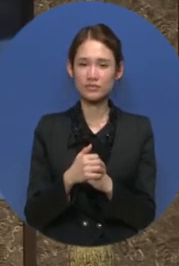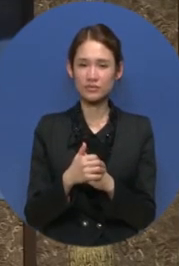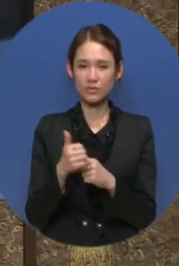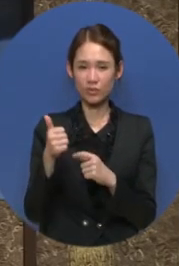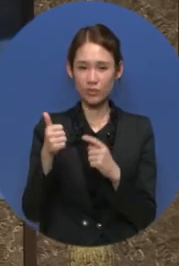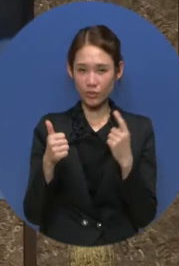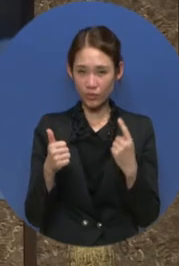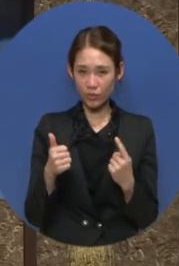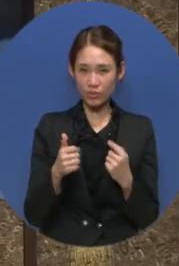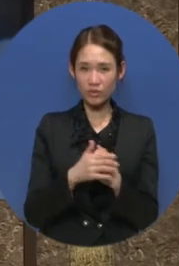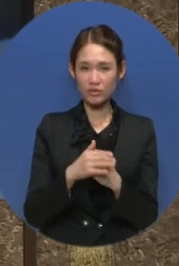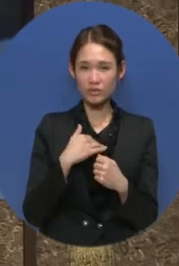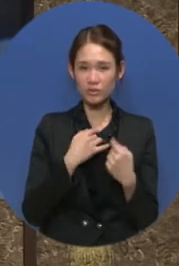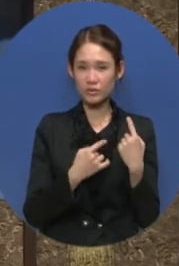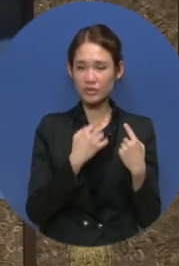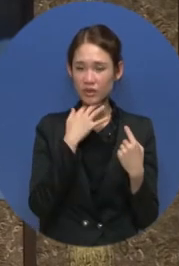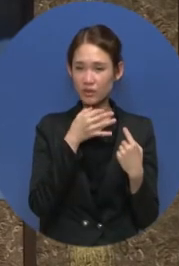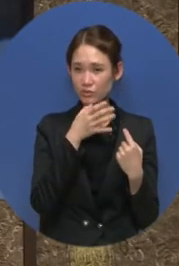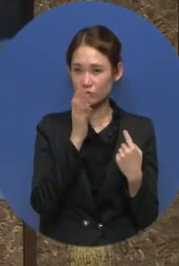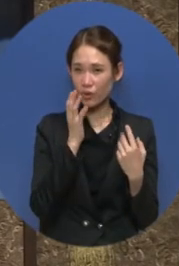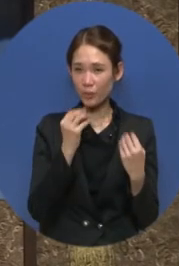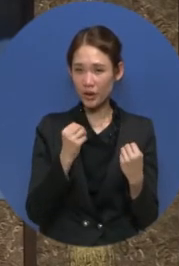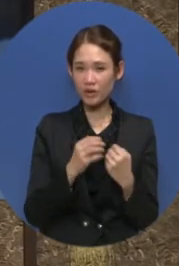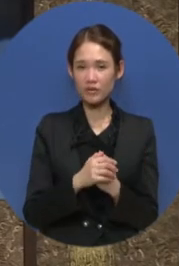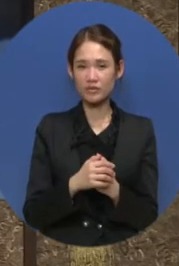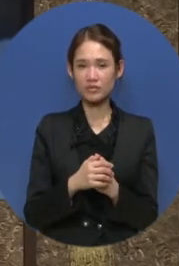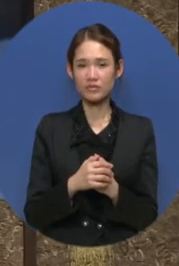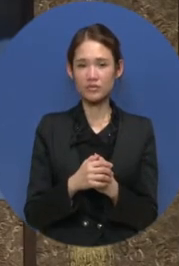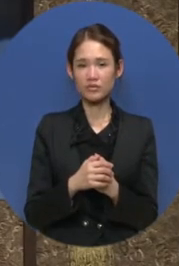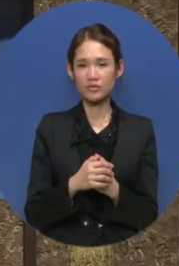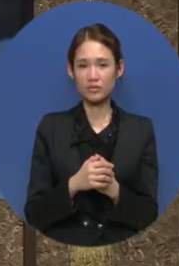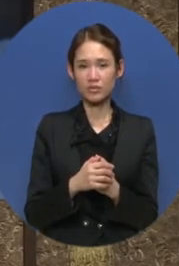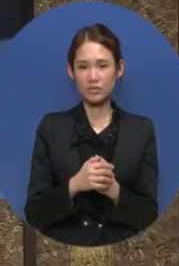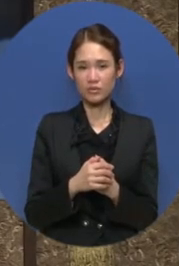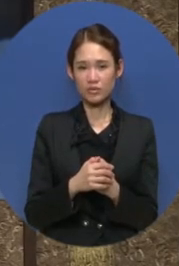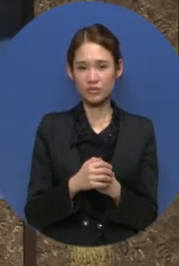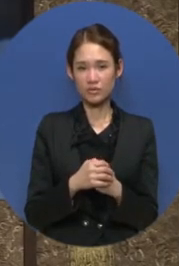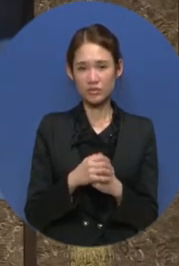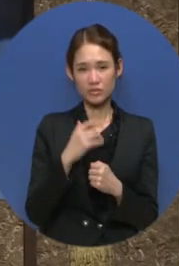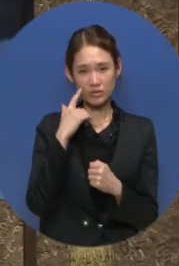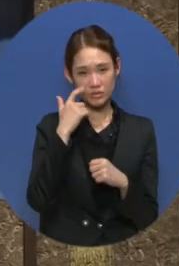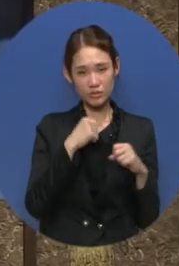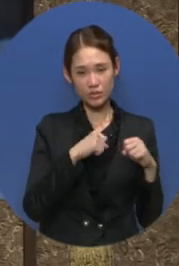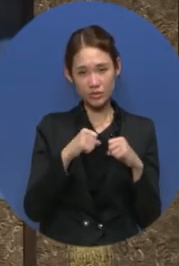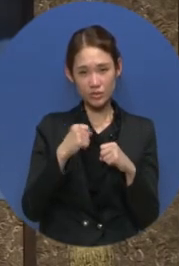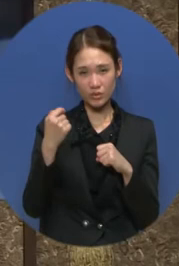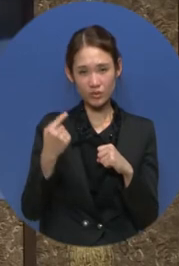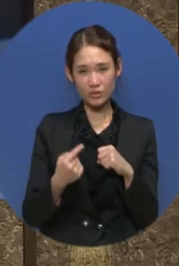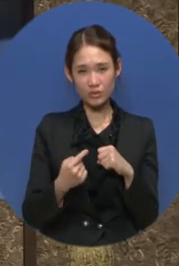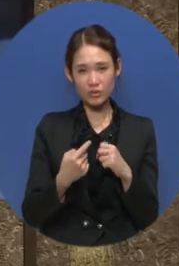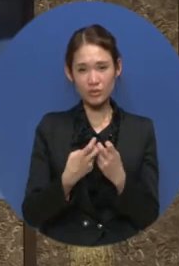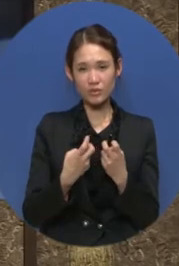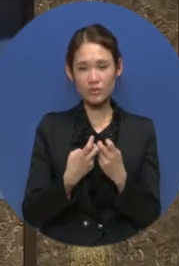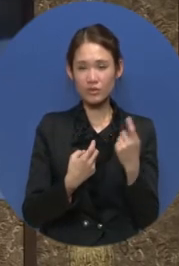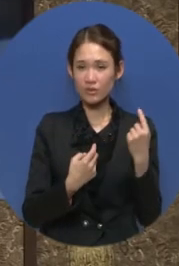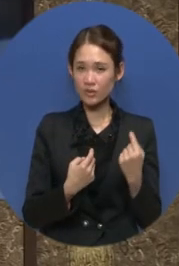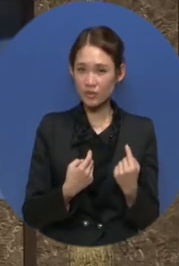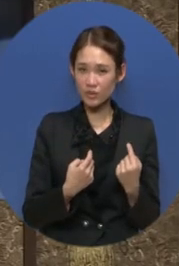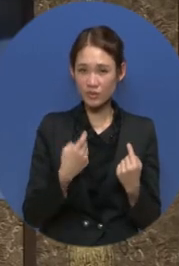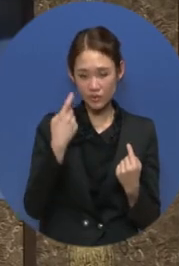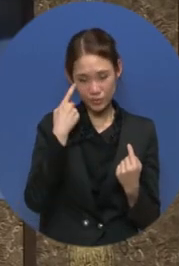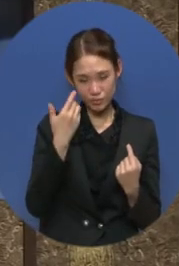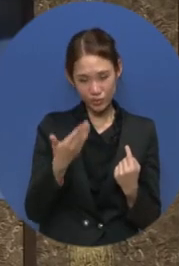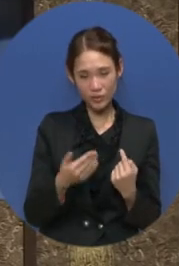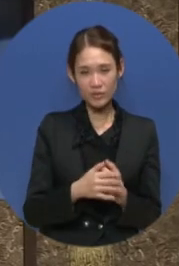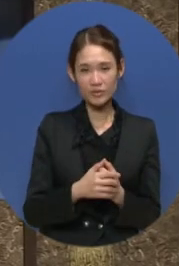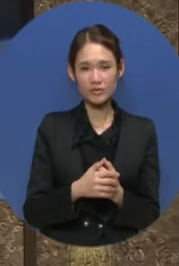오셨는데 저보다도 뭐 연세가 좀 많고 그래서 근데 어떻게 이제 목사님이 목회 활동을 하셔야 하는데 오셨나?